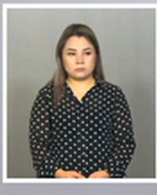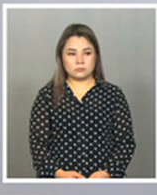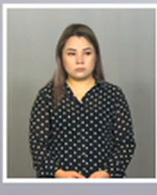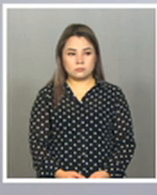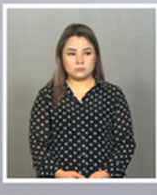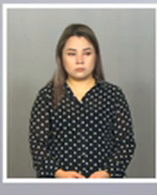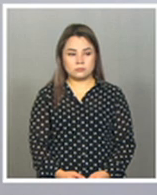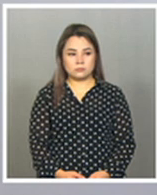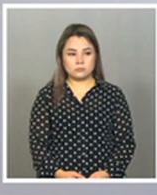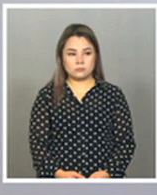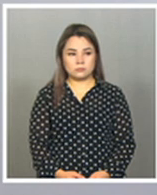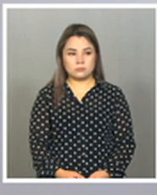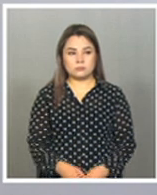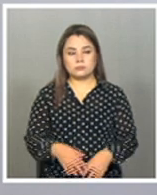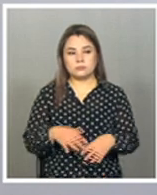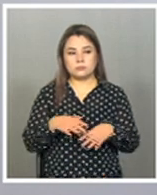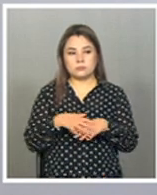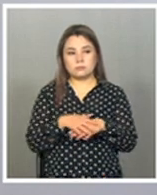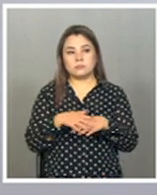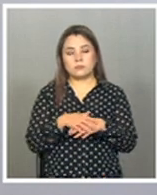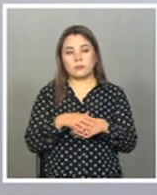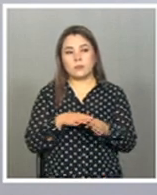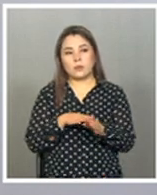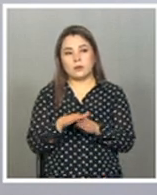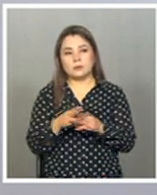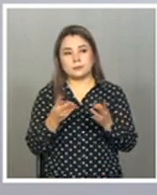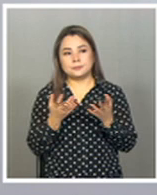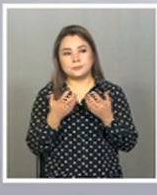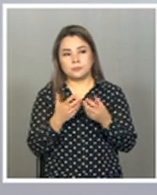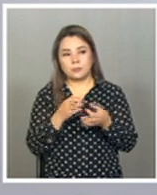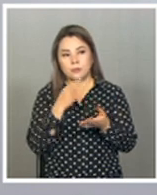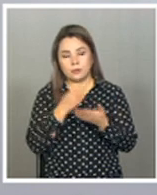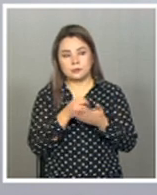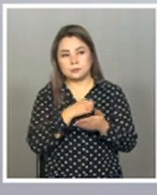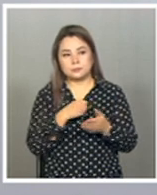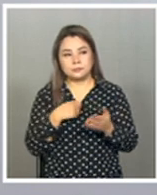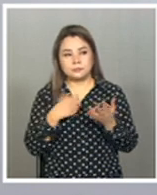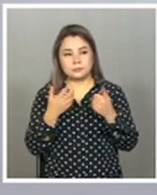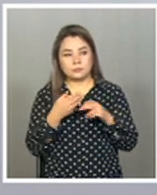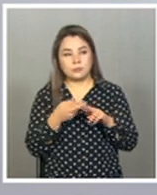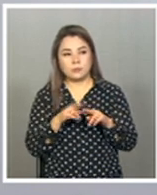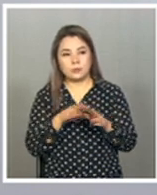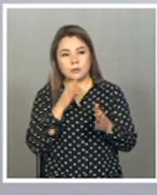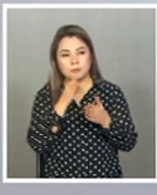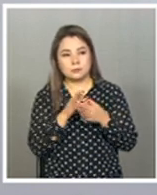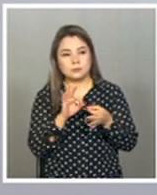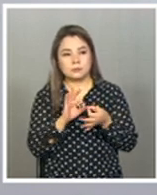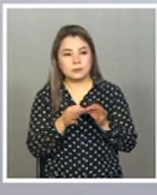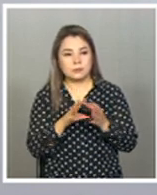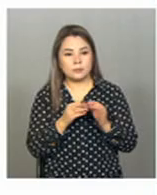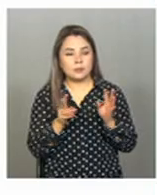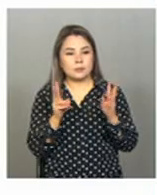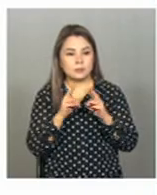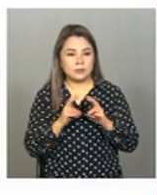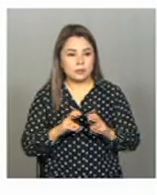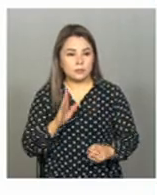орындаңыз. Көрсетілген өрнектердегі амалдарды өзіңіз орындап, содан соң жауабын экранмен тексерейік.